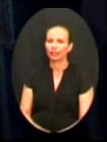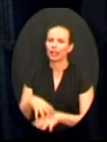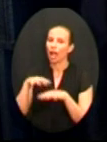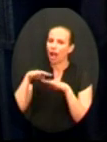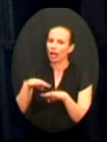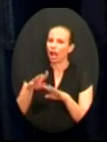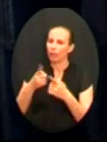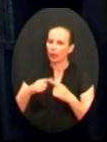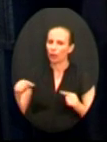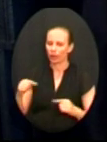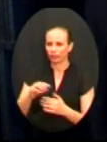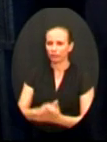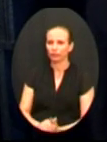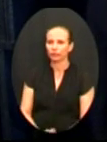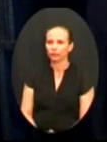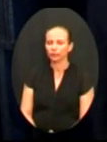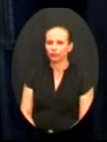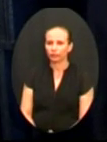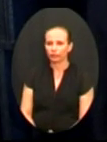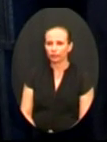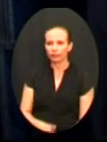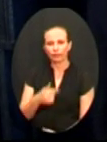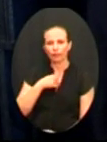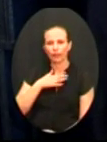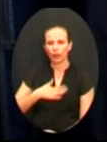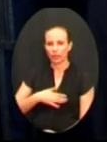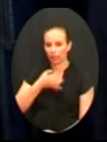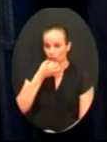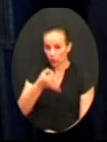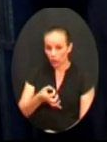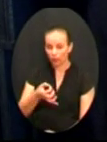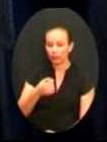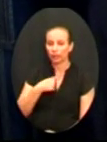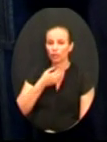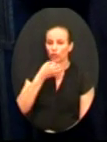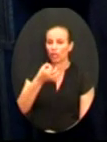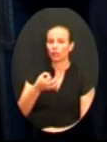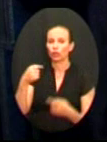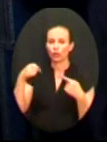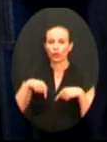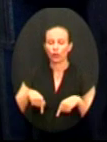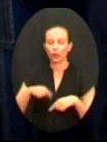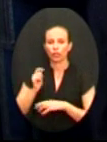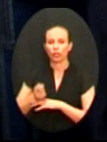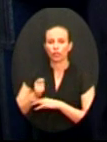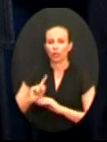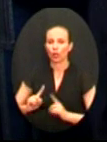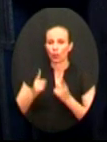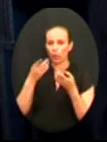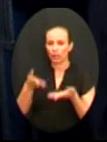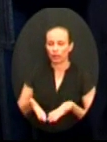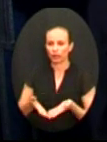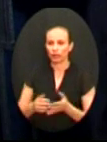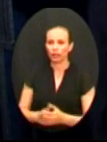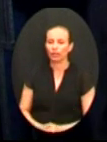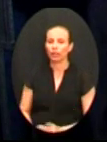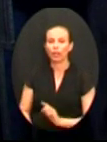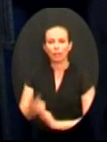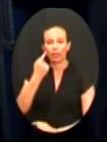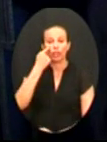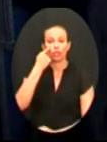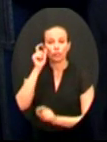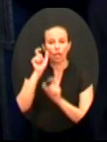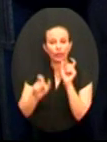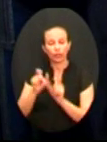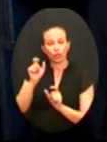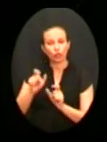מאוד מגוון. אני רוצה לשאול אותך, גם שאלתי את יושב ראש הכנסת על האירוע הזה, אתה מתרשם